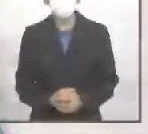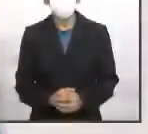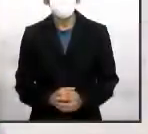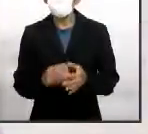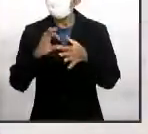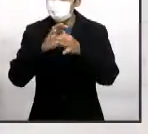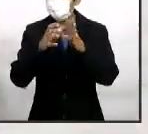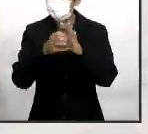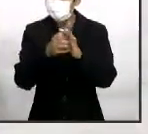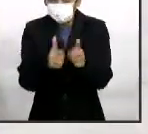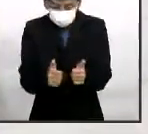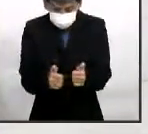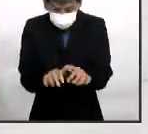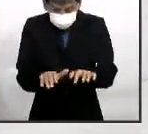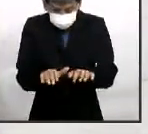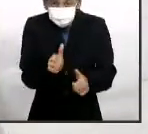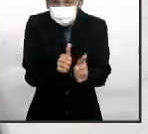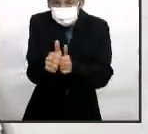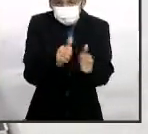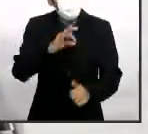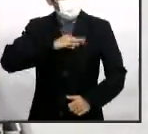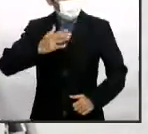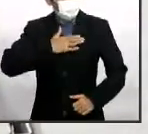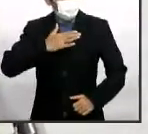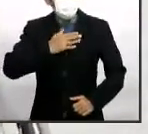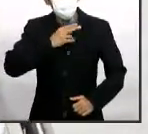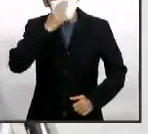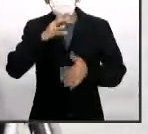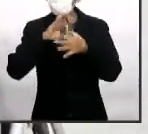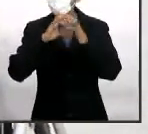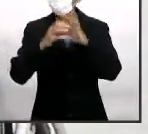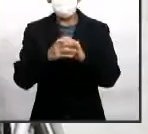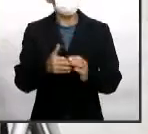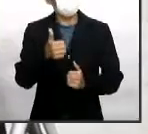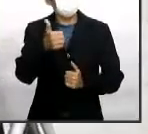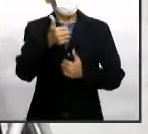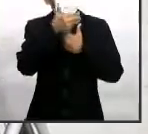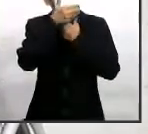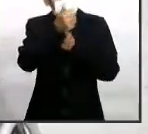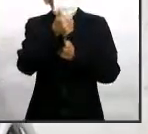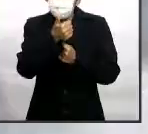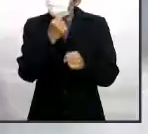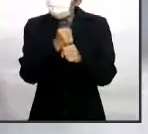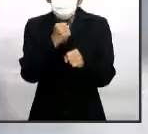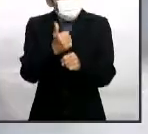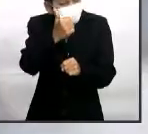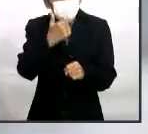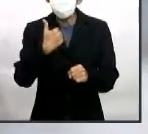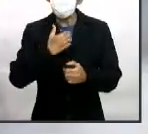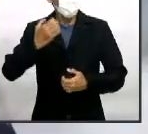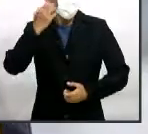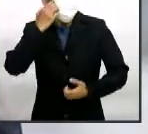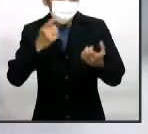ในแง่ของกีฬาอีสปอร์ตนะฮะก็ในความรู้สึกผมเนี่ยผมมองว่าเป็นกีฬาที่ค่อนข้างน่าสนใจเข้าถึงง่ายเพียงแค่คุณมีโ